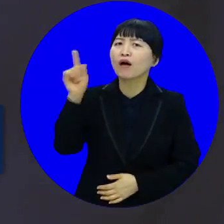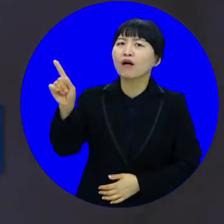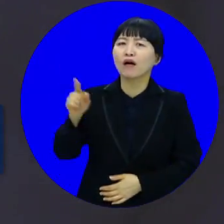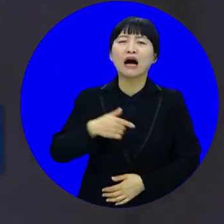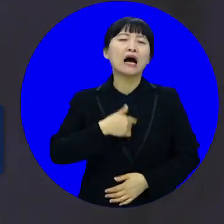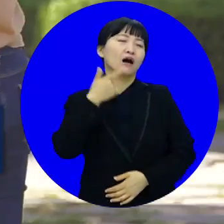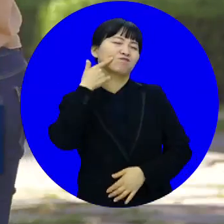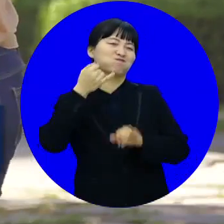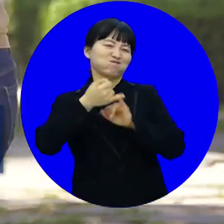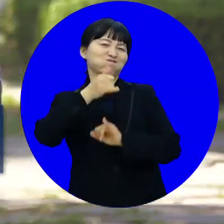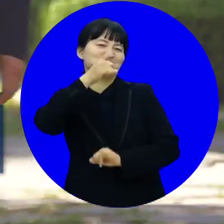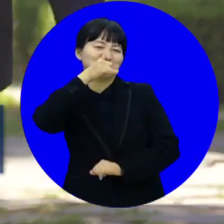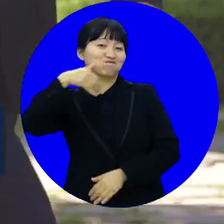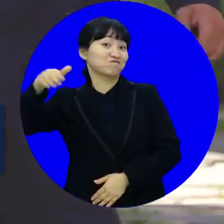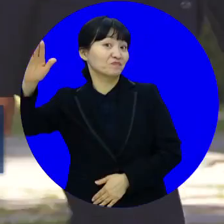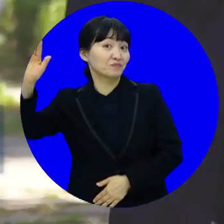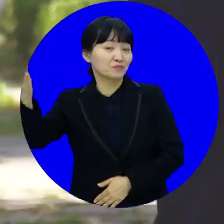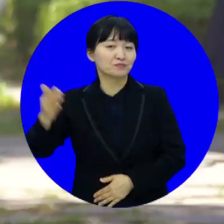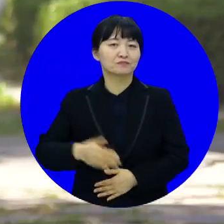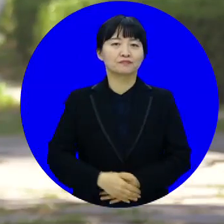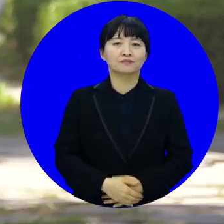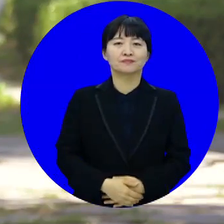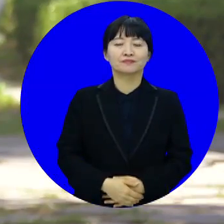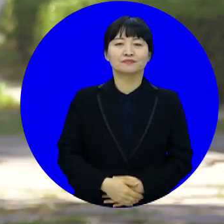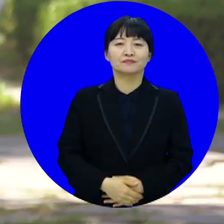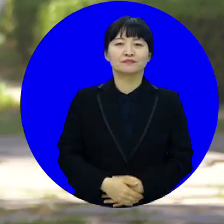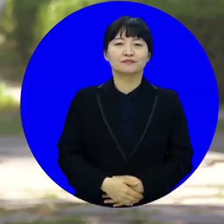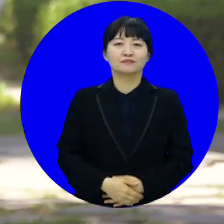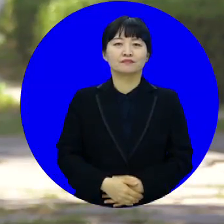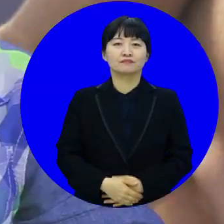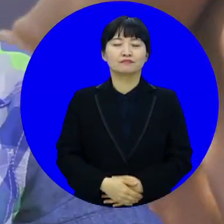있어서 가봐야 돼. 네.